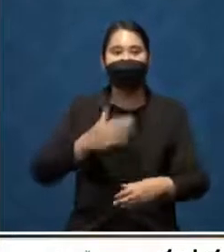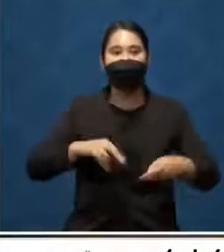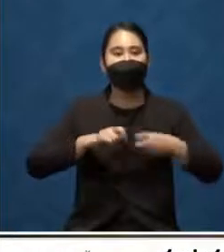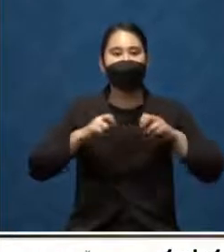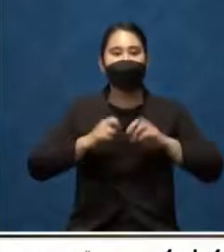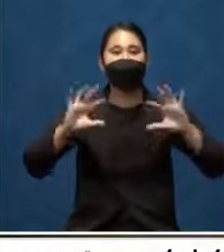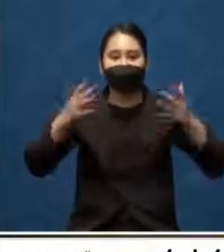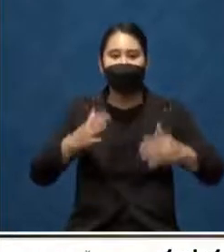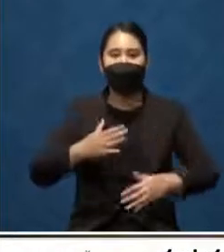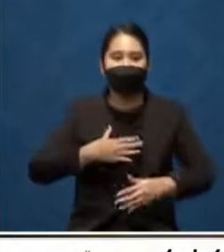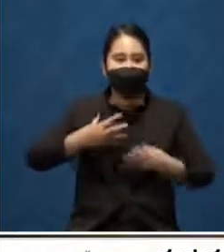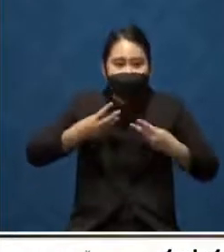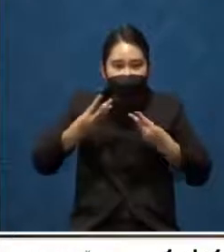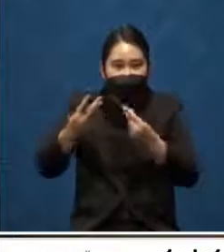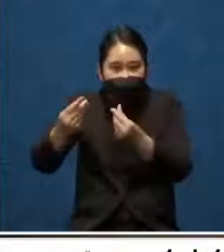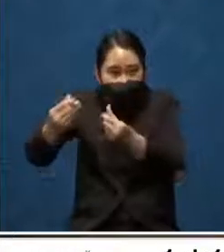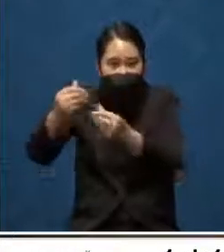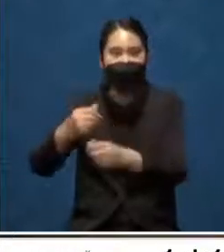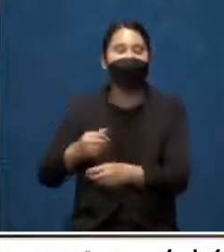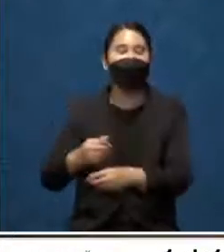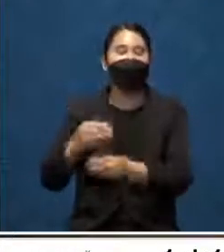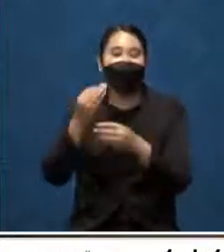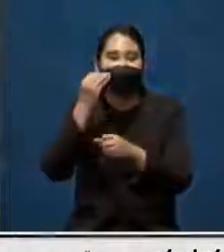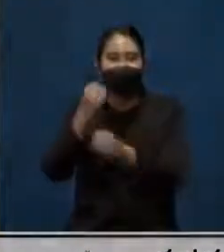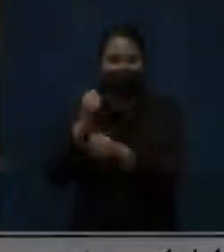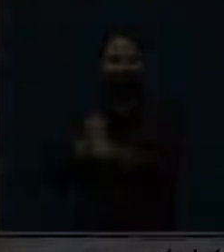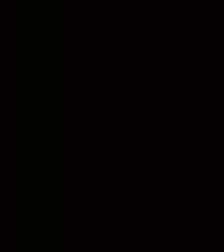ข้องใจครั แล้ผมจะรีบกลบบ้านไปทำการบานของผมครับขอบคุครับ